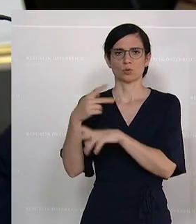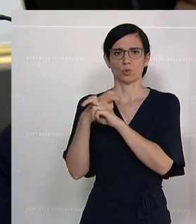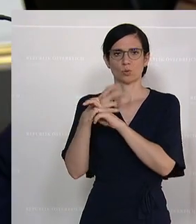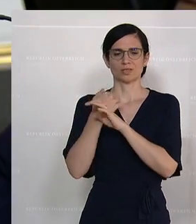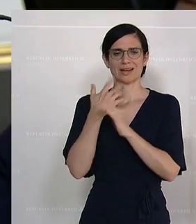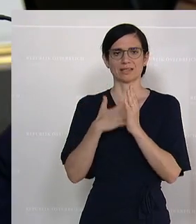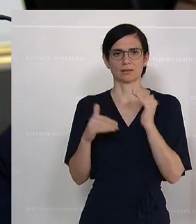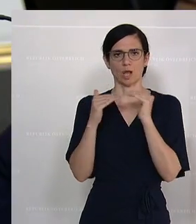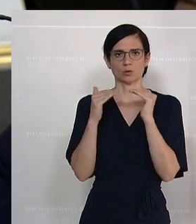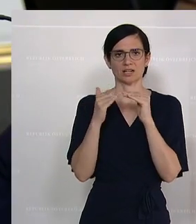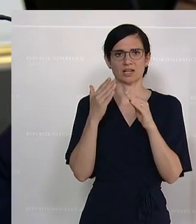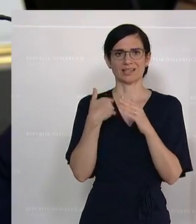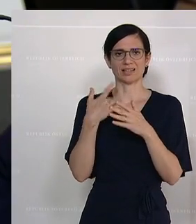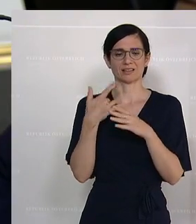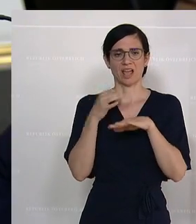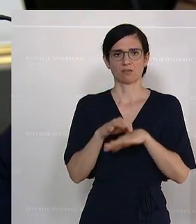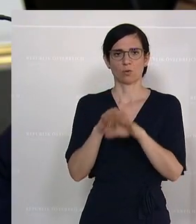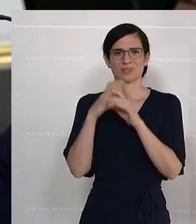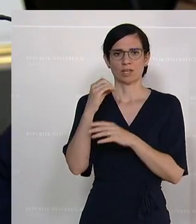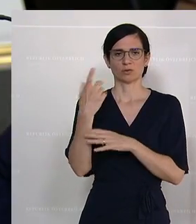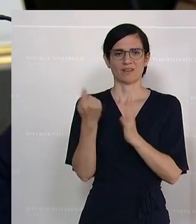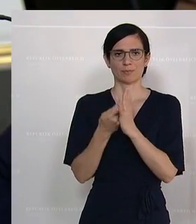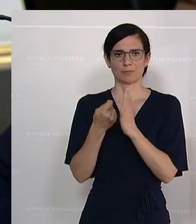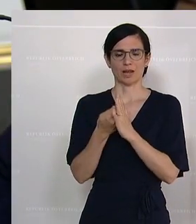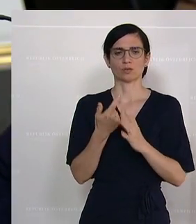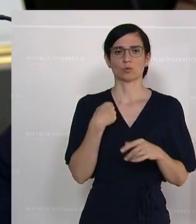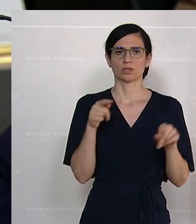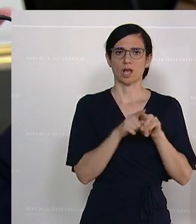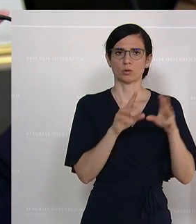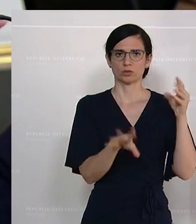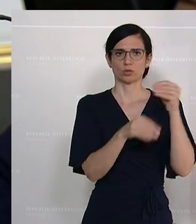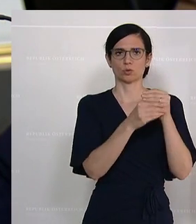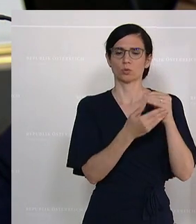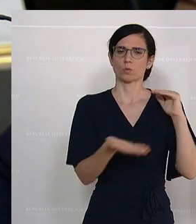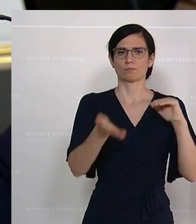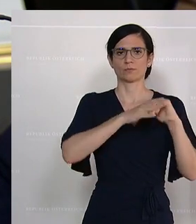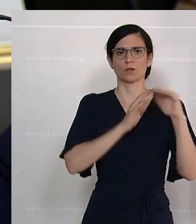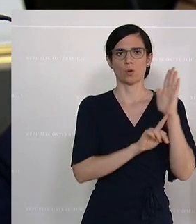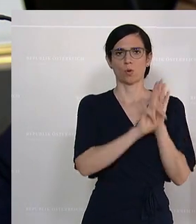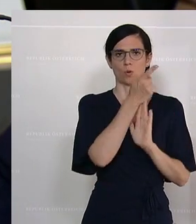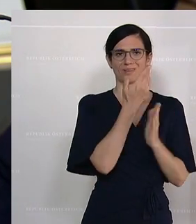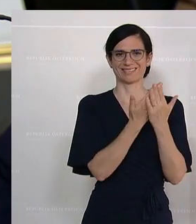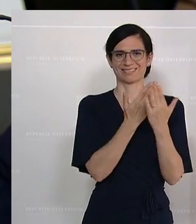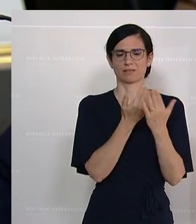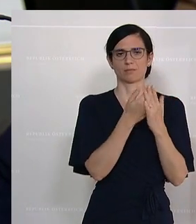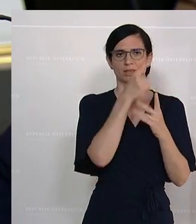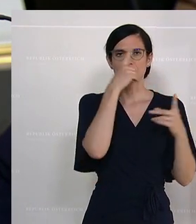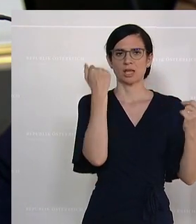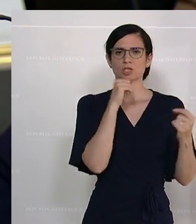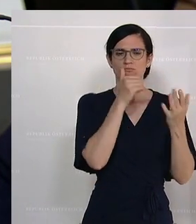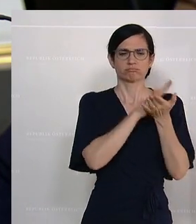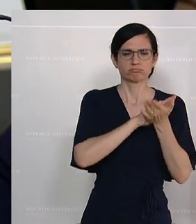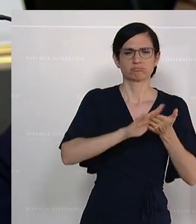ausgleich zur einführung der co2 bepreisung erfüllen er wird auch zusätzlich erhöht und die menschen unkompliziert